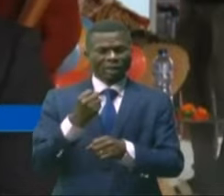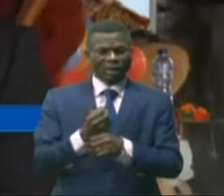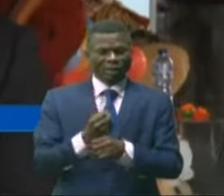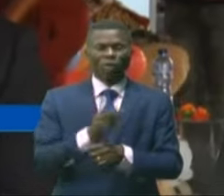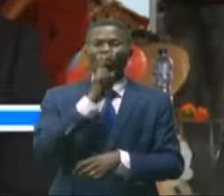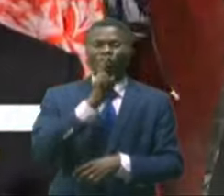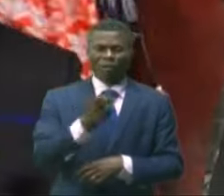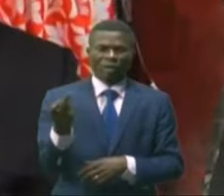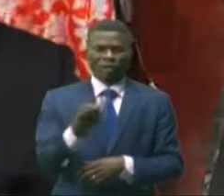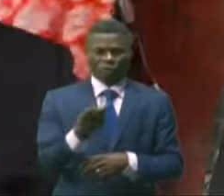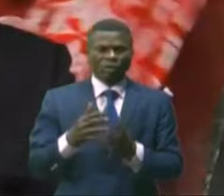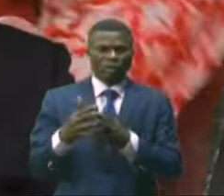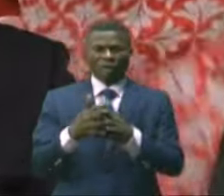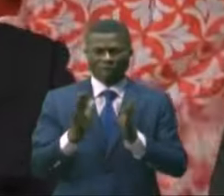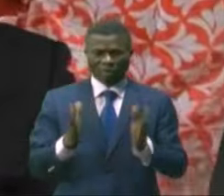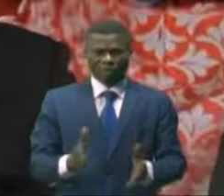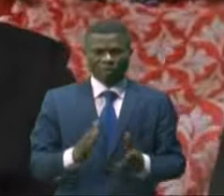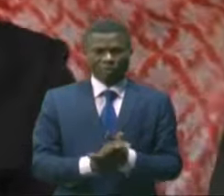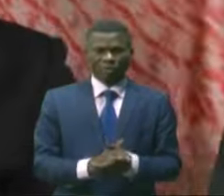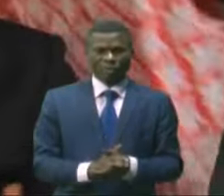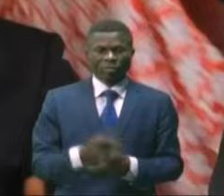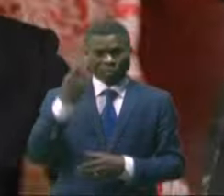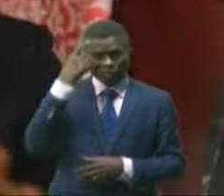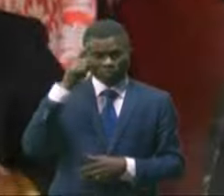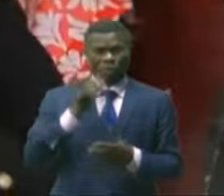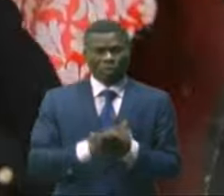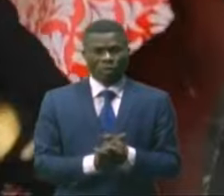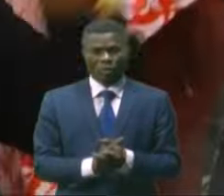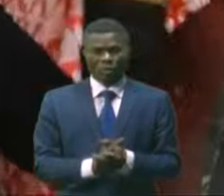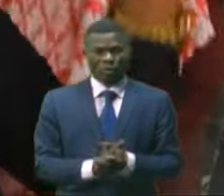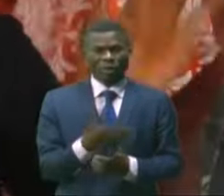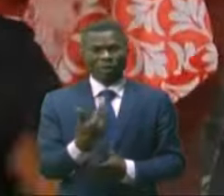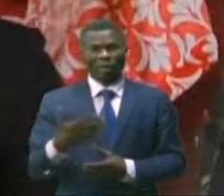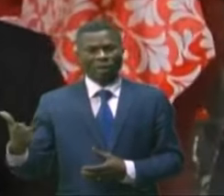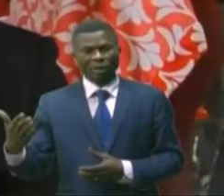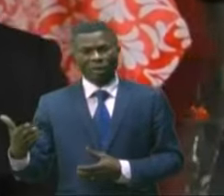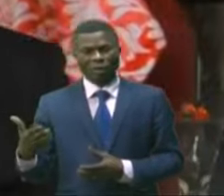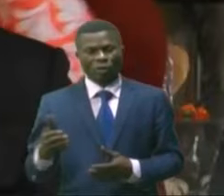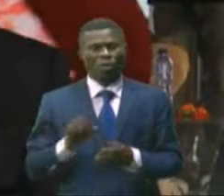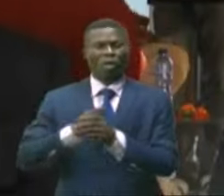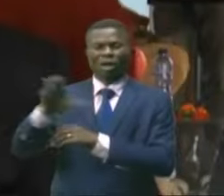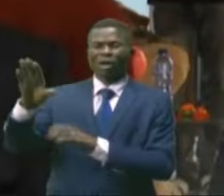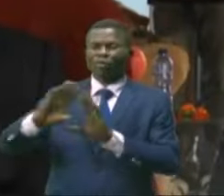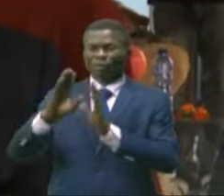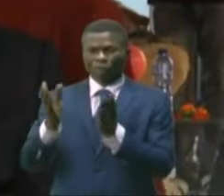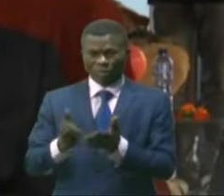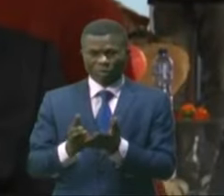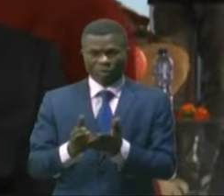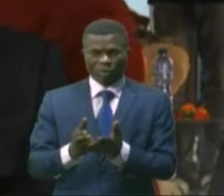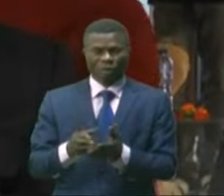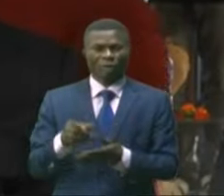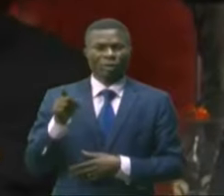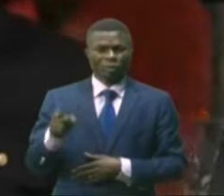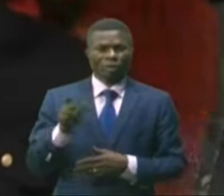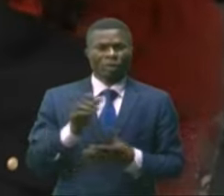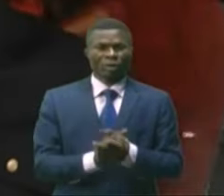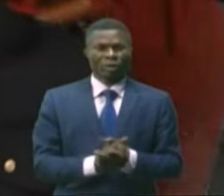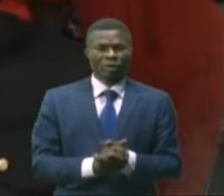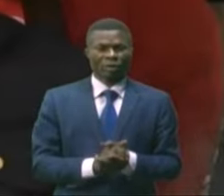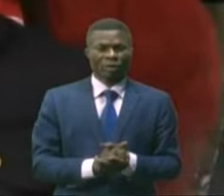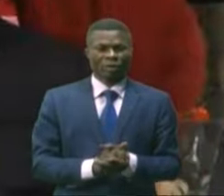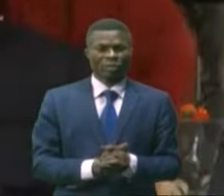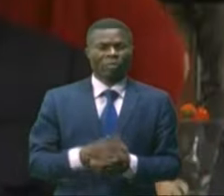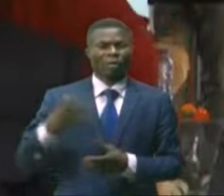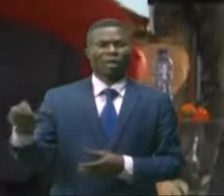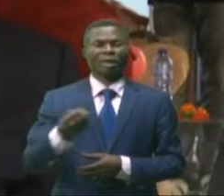franchement. Oui. Mundele vient, lui produit, il envoie tout. C'est lui. C'est lui. Il vend ça